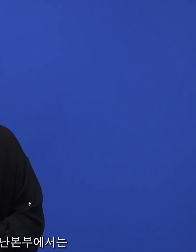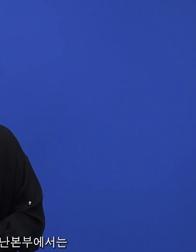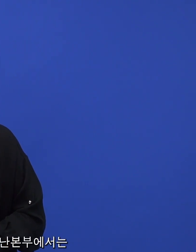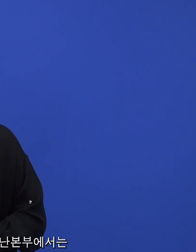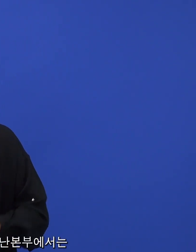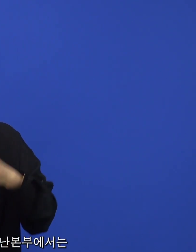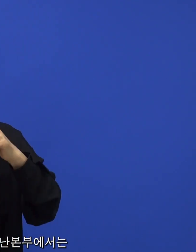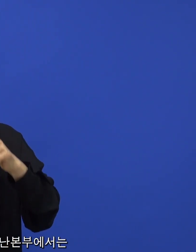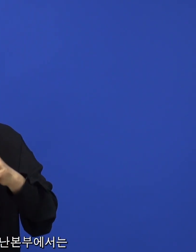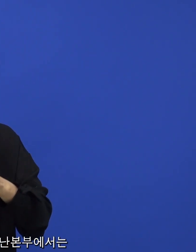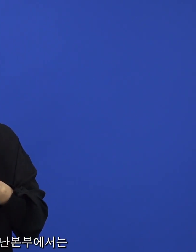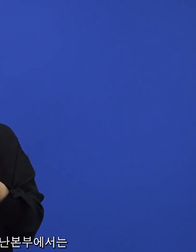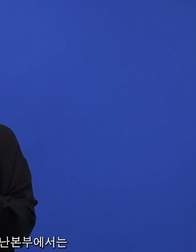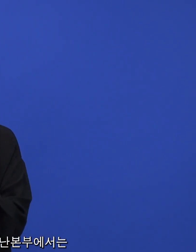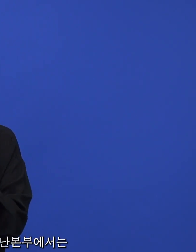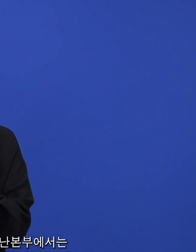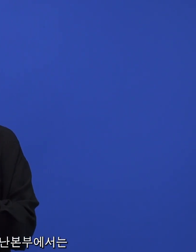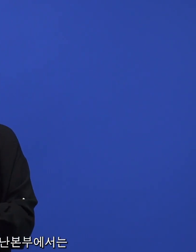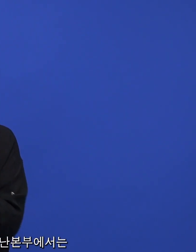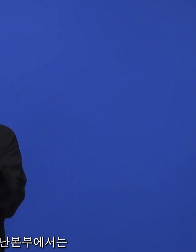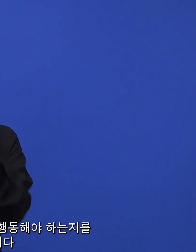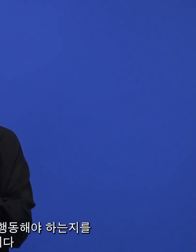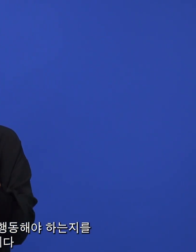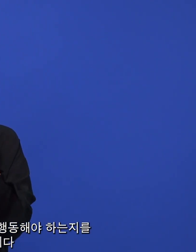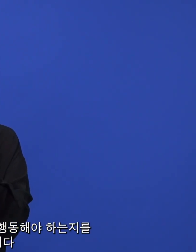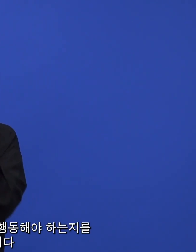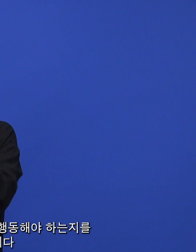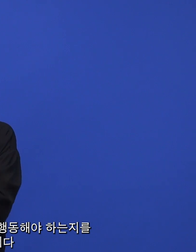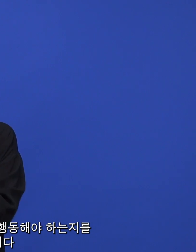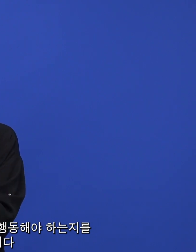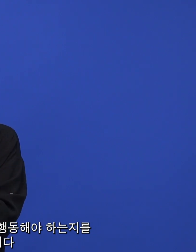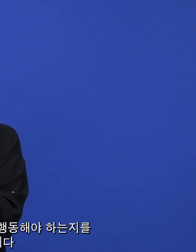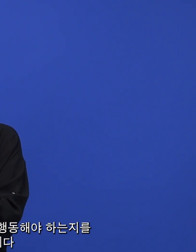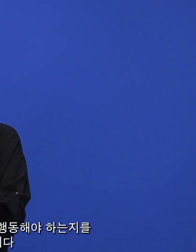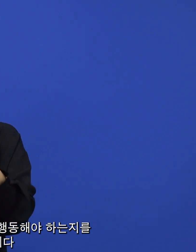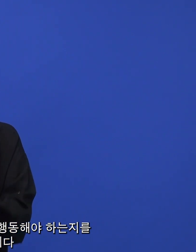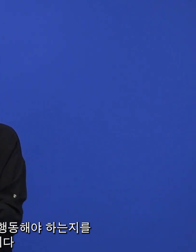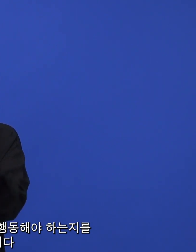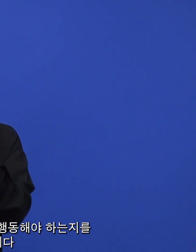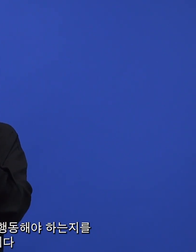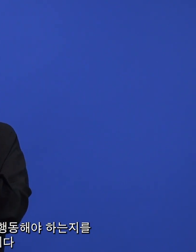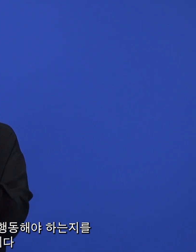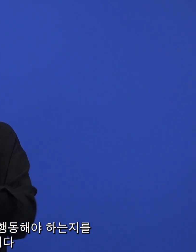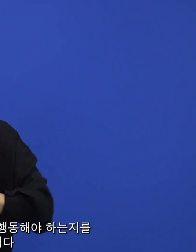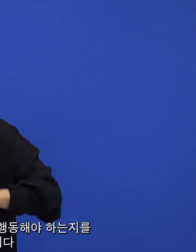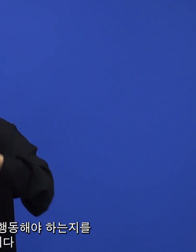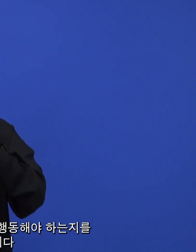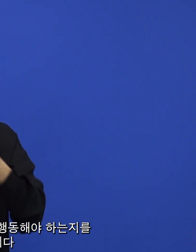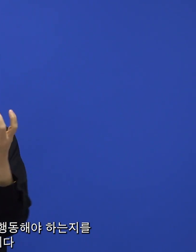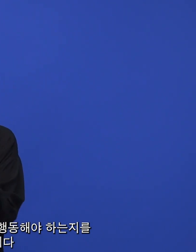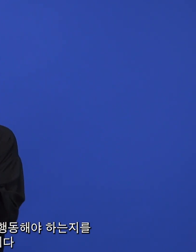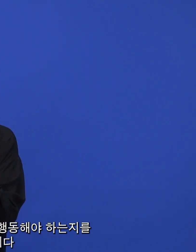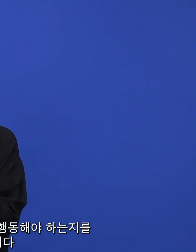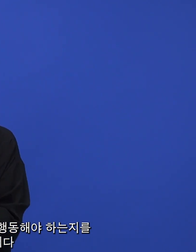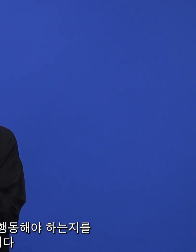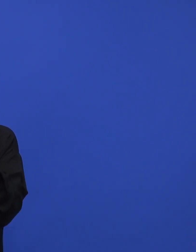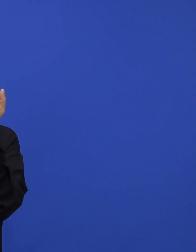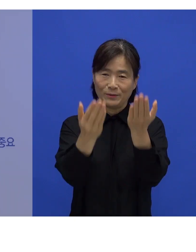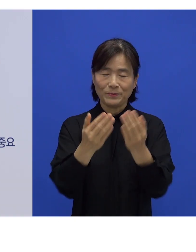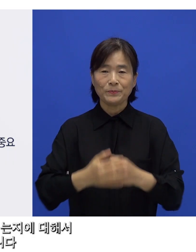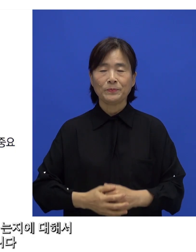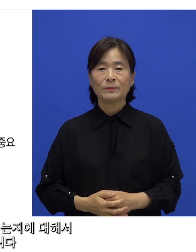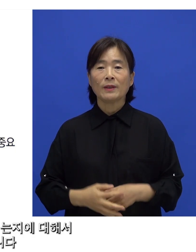속한 경기도 소방재난본부에서는 주택에서 불이 났을 때 어떻게 행동해야 하는지를 알려주고